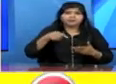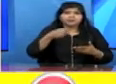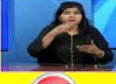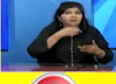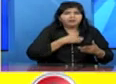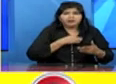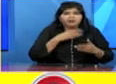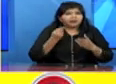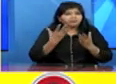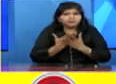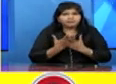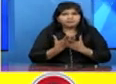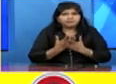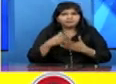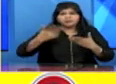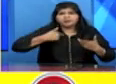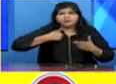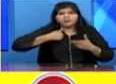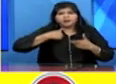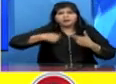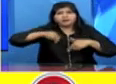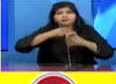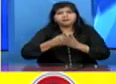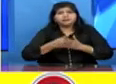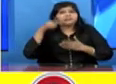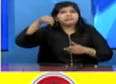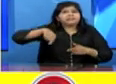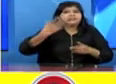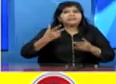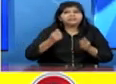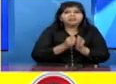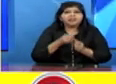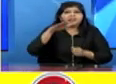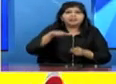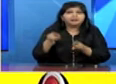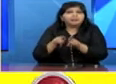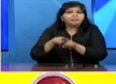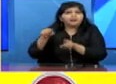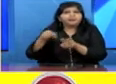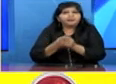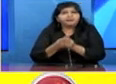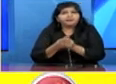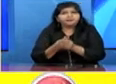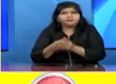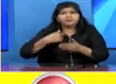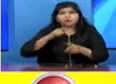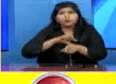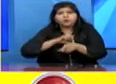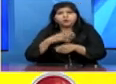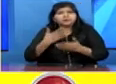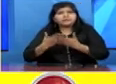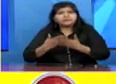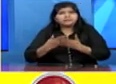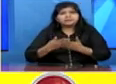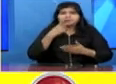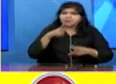आत्मार्थम नपि कर्मार्थम अतभूत दयाम प्रति वर्तते यत्